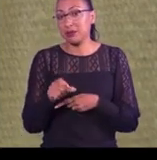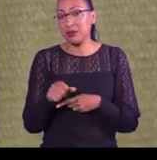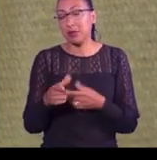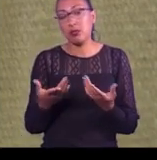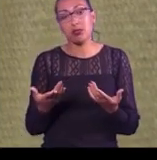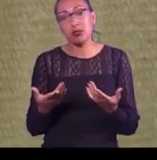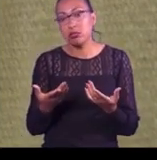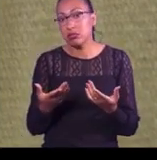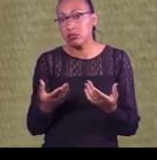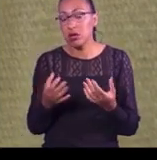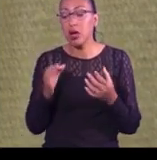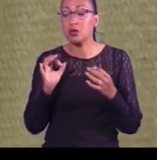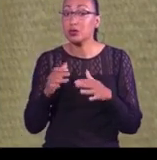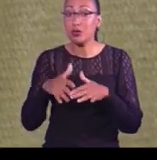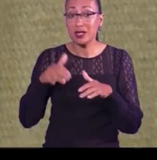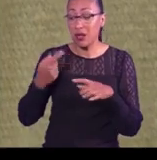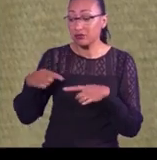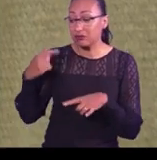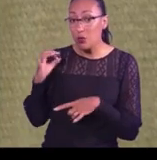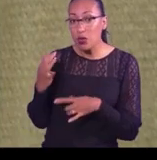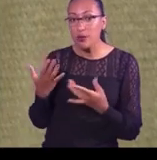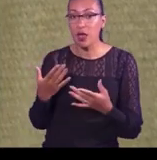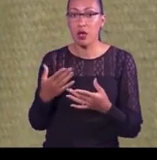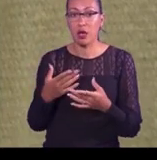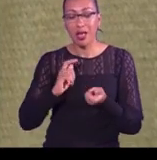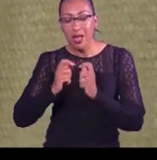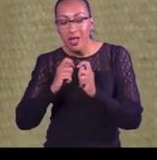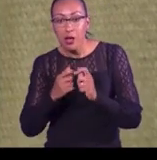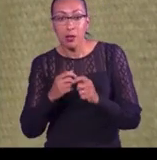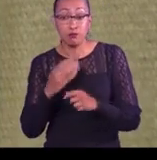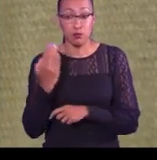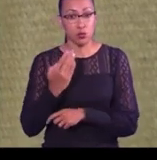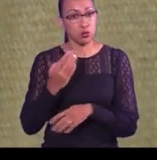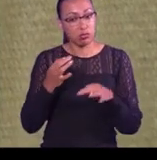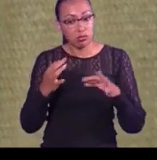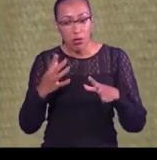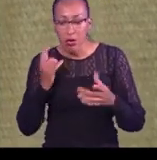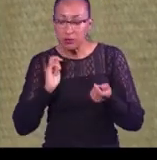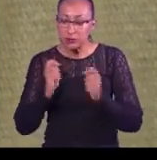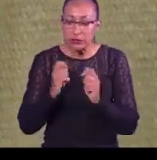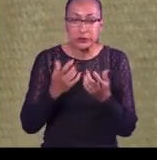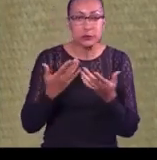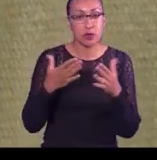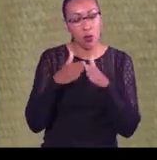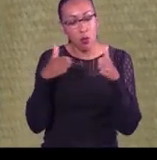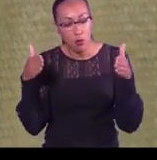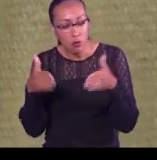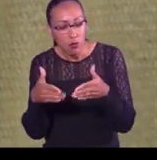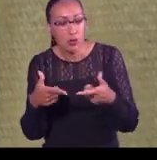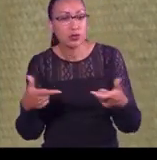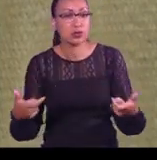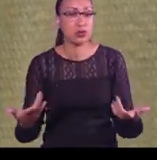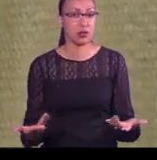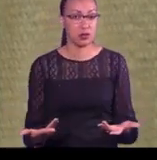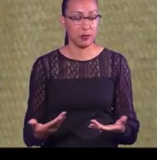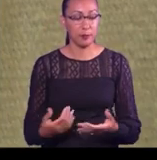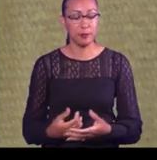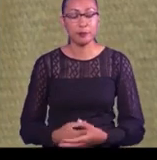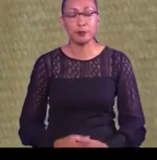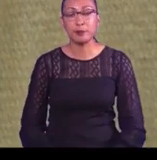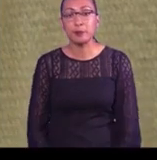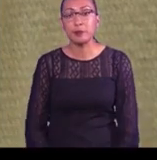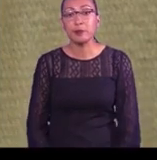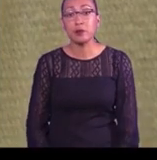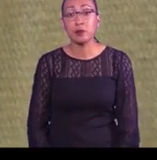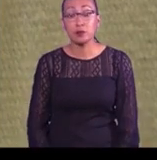plus grave, puisque ce sujet nécessite et mérite véritablement qu'on puisse se pencher sur cette question. Donc je suis tout